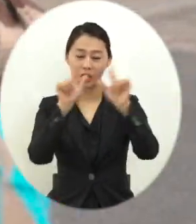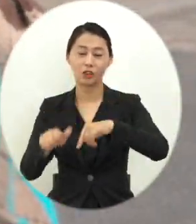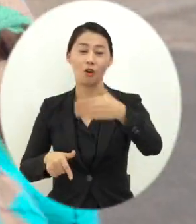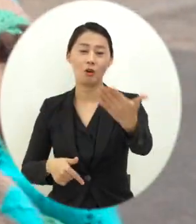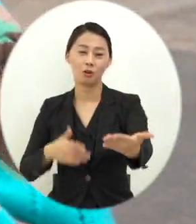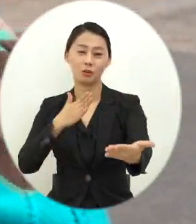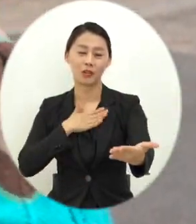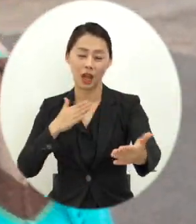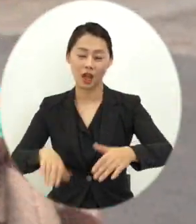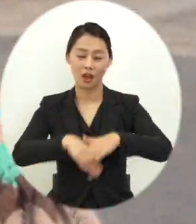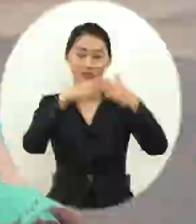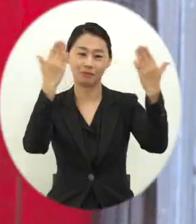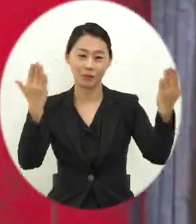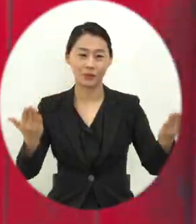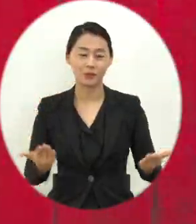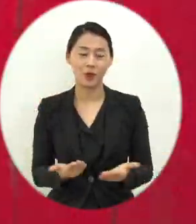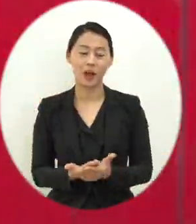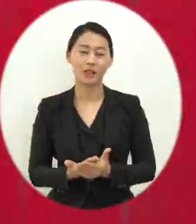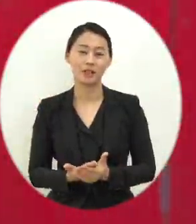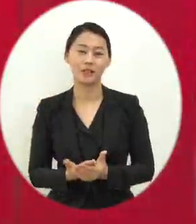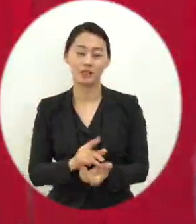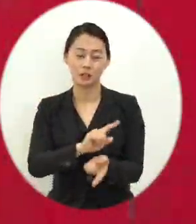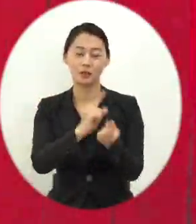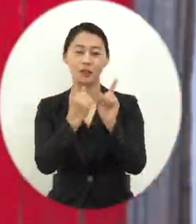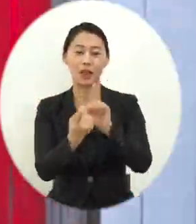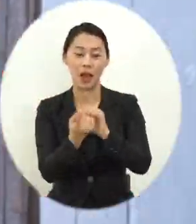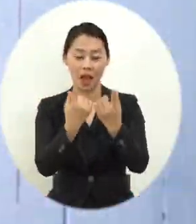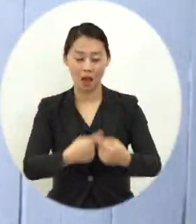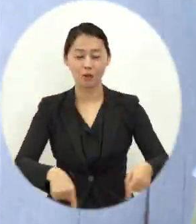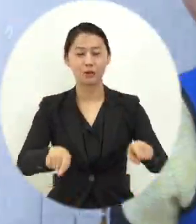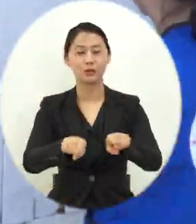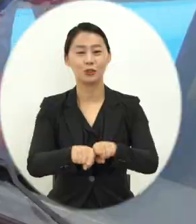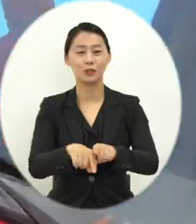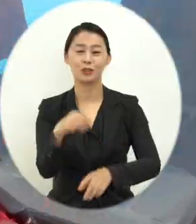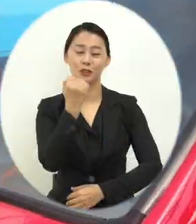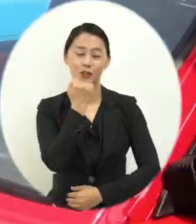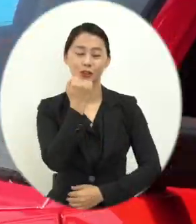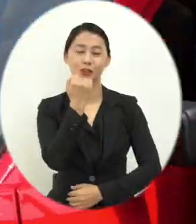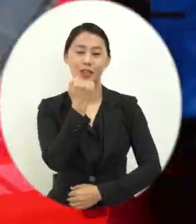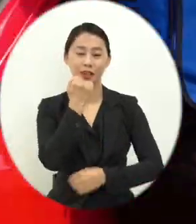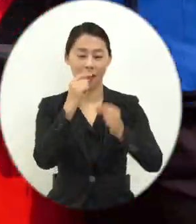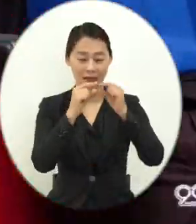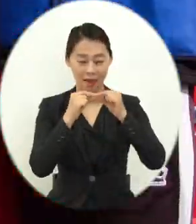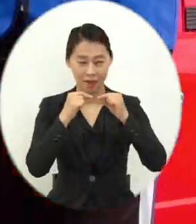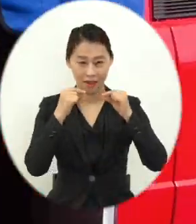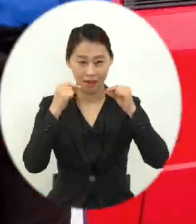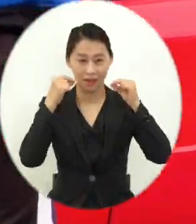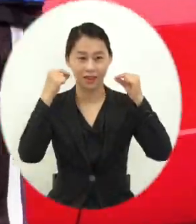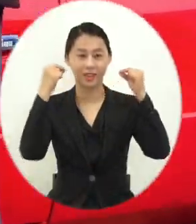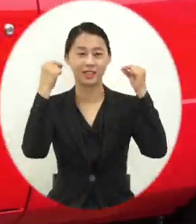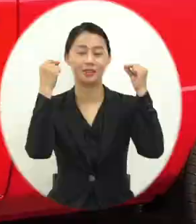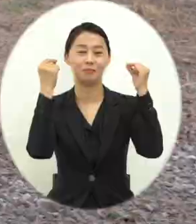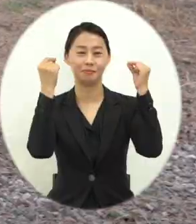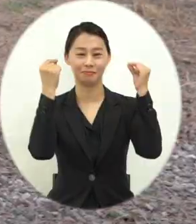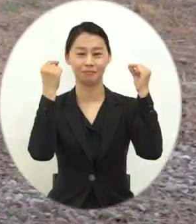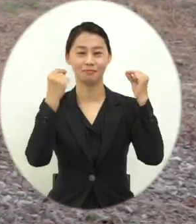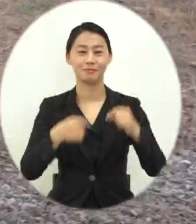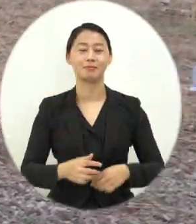사는 너와 나 모두가 서로 다 같이 웃을 수 있게.